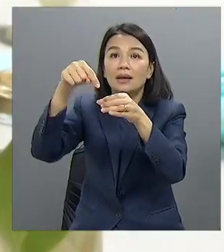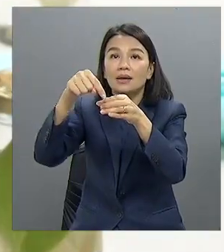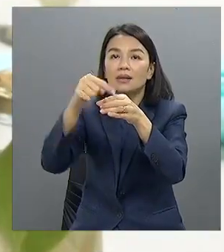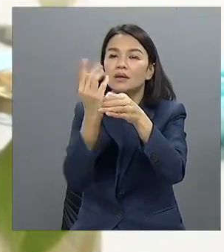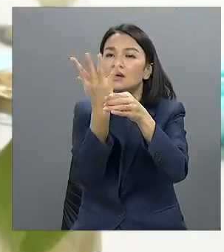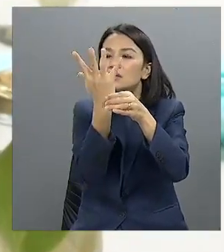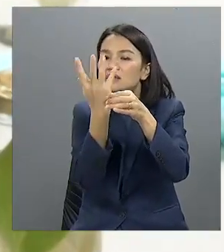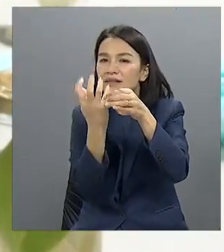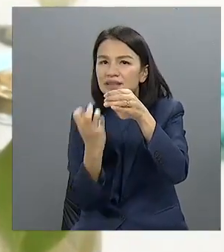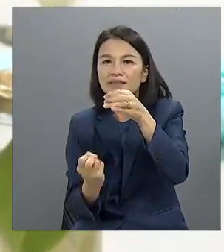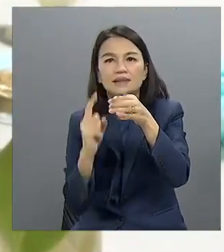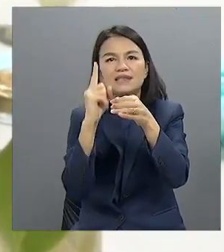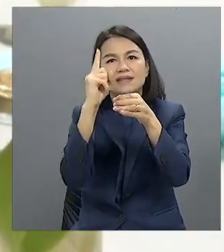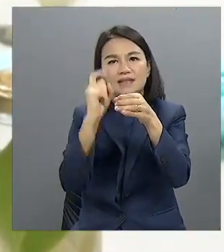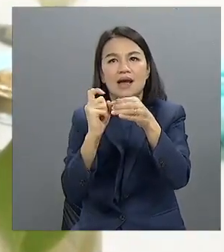ย